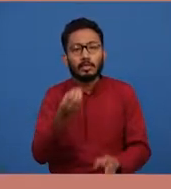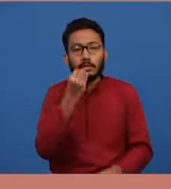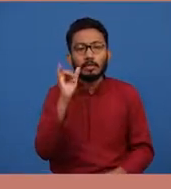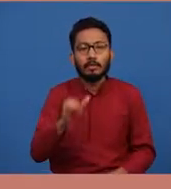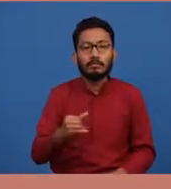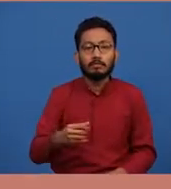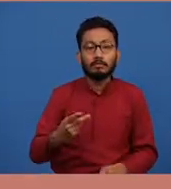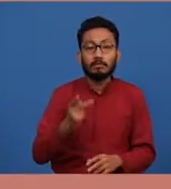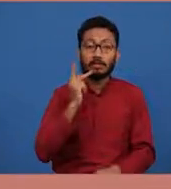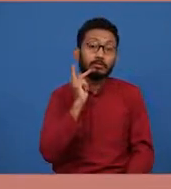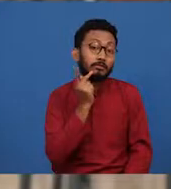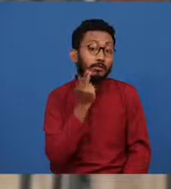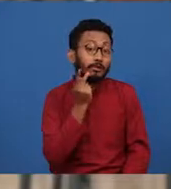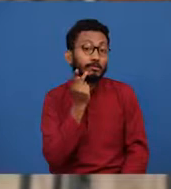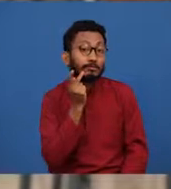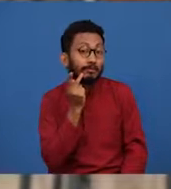berkhasiat?